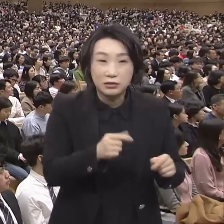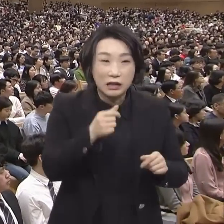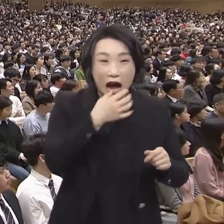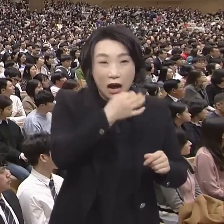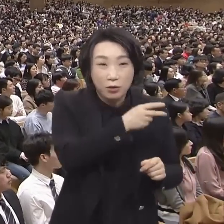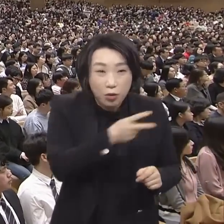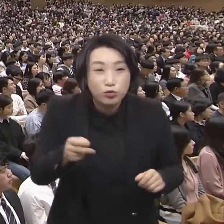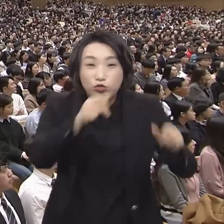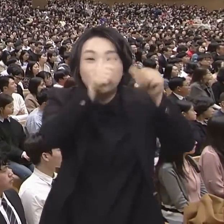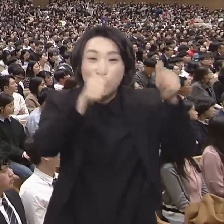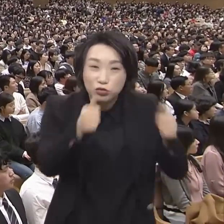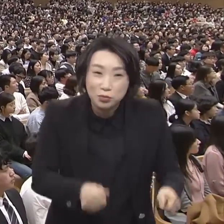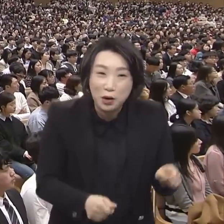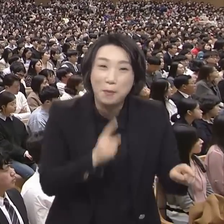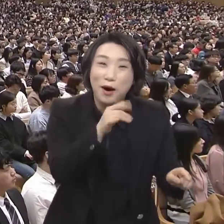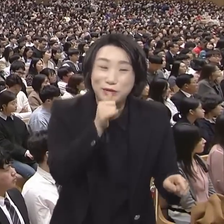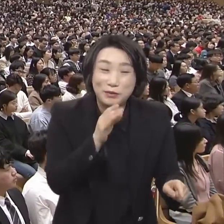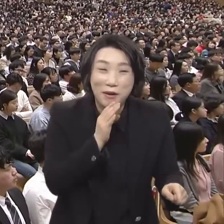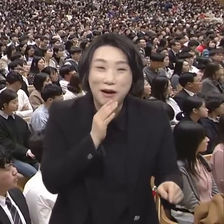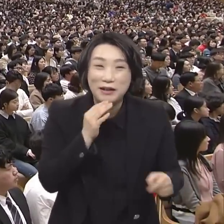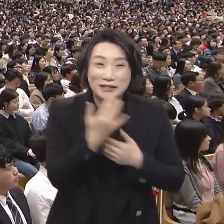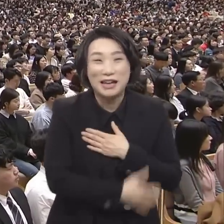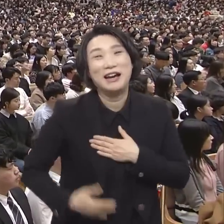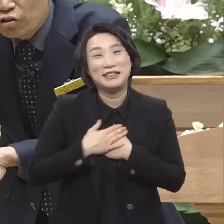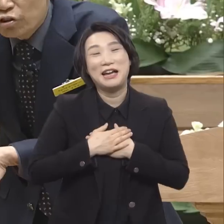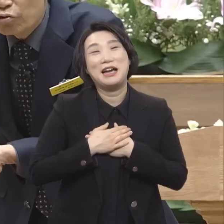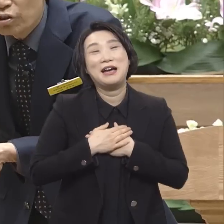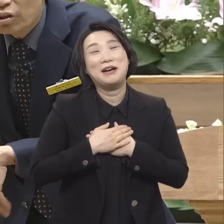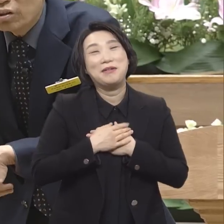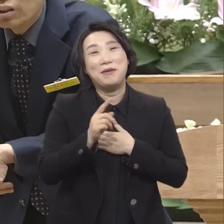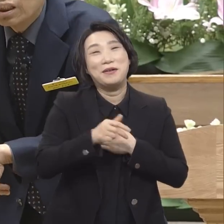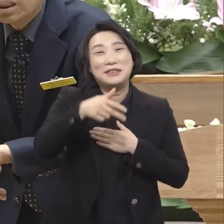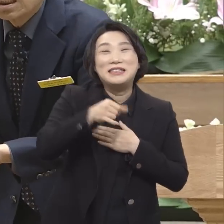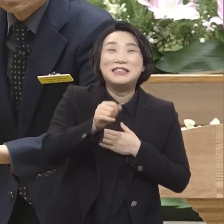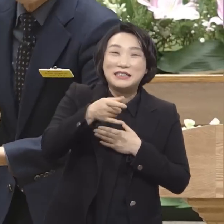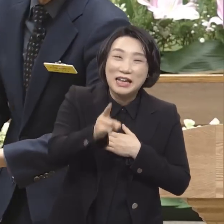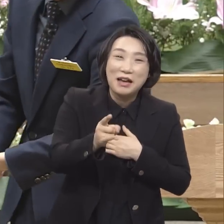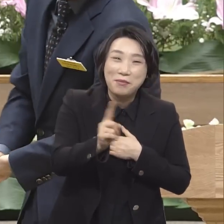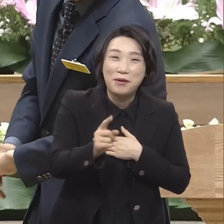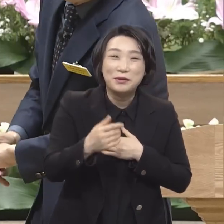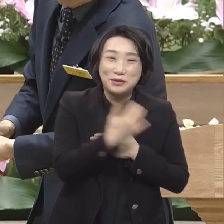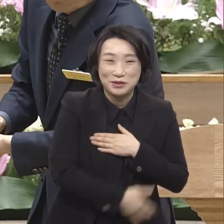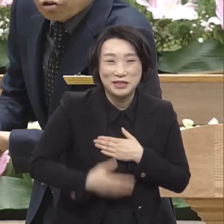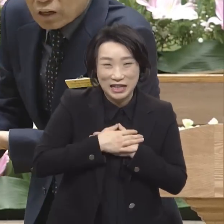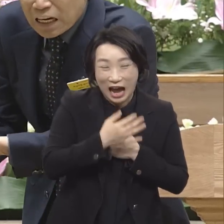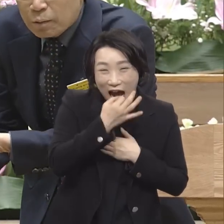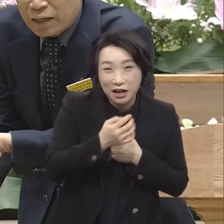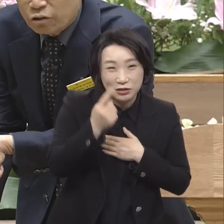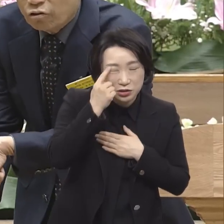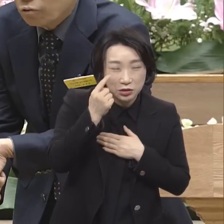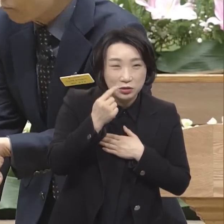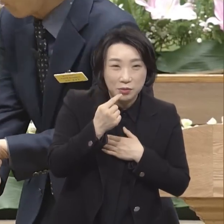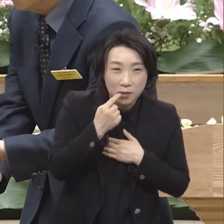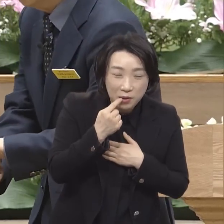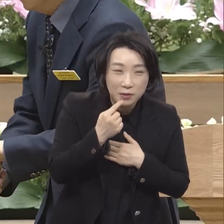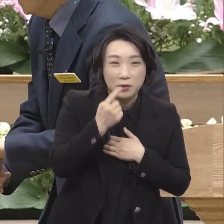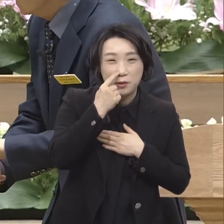지체를 죽여라. 땅에 있는 지체가 뭐요? 육신이 육신. 이걸 죽여라 그